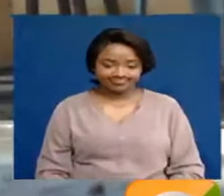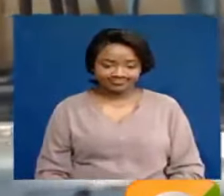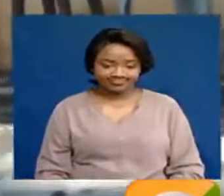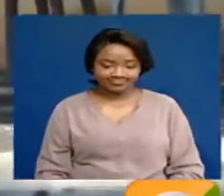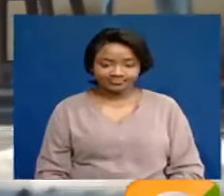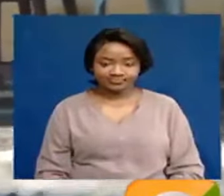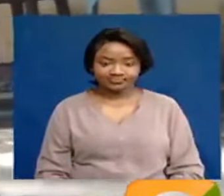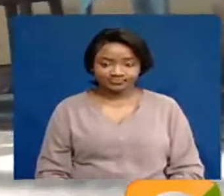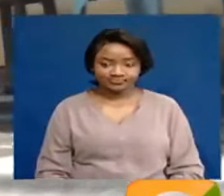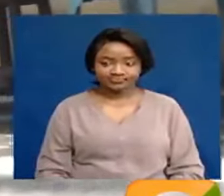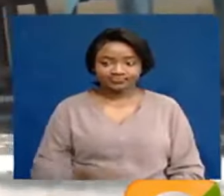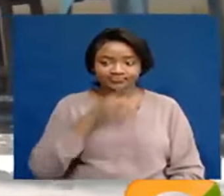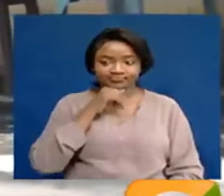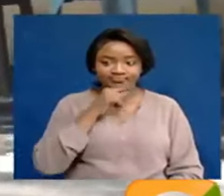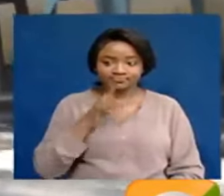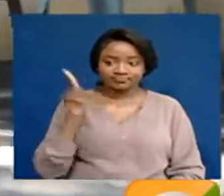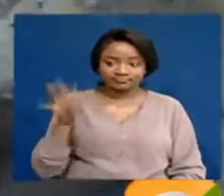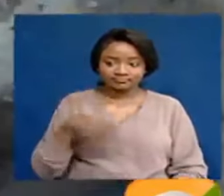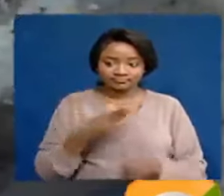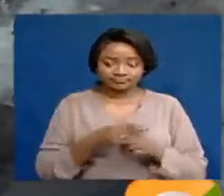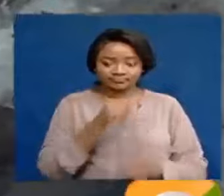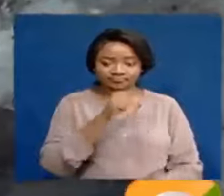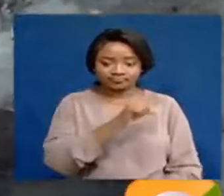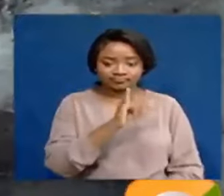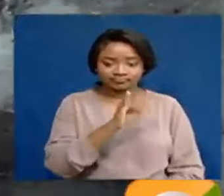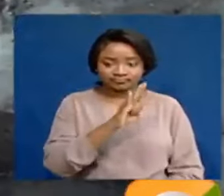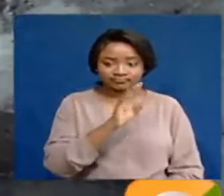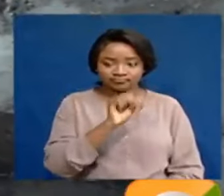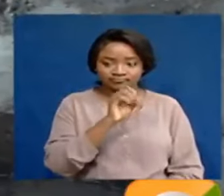Mzee Gibson Kimiru anataabika kutoka nje.